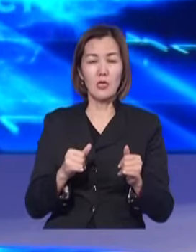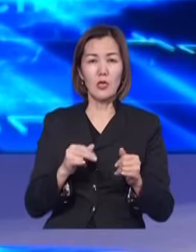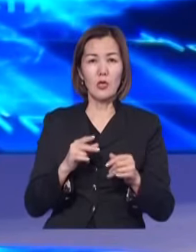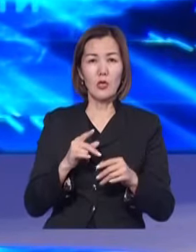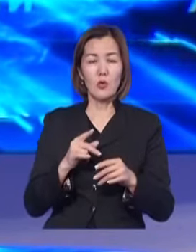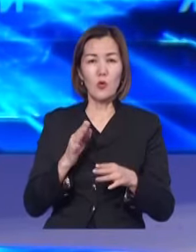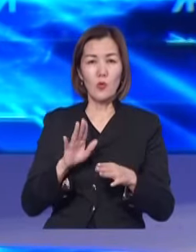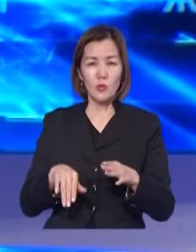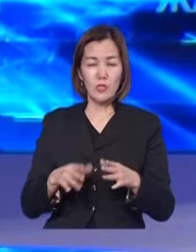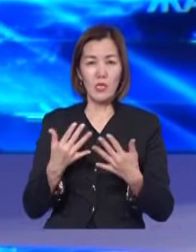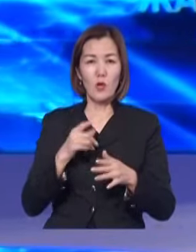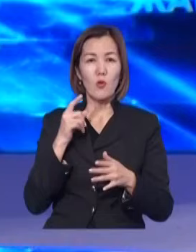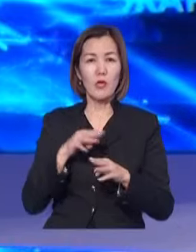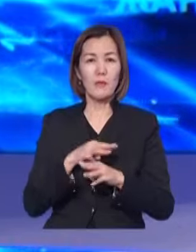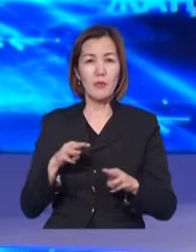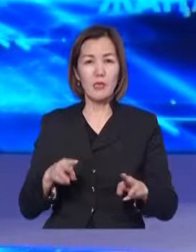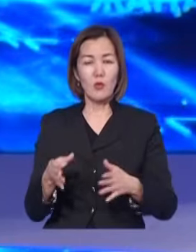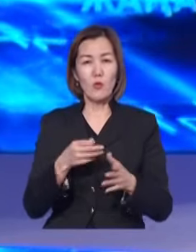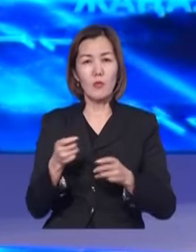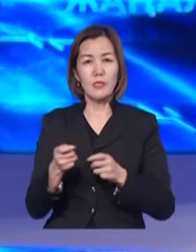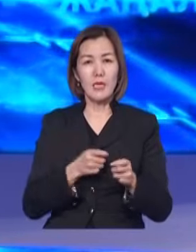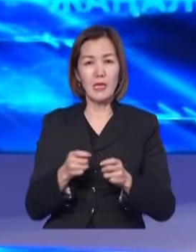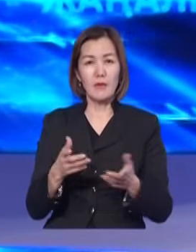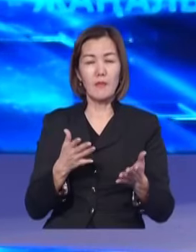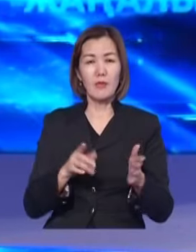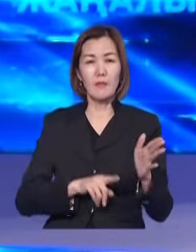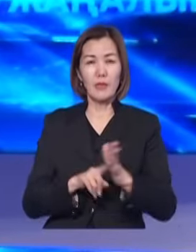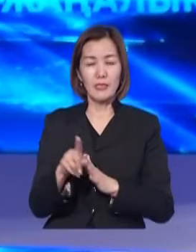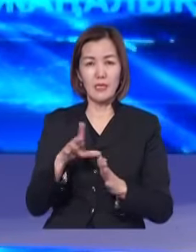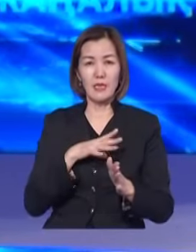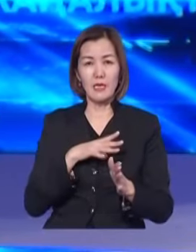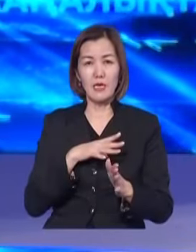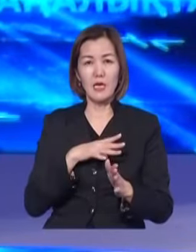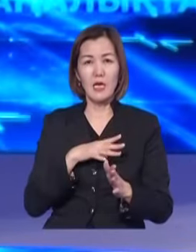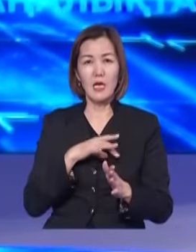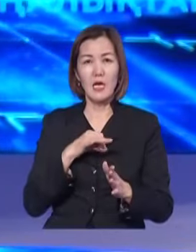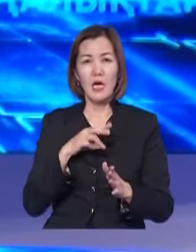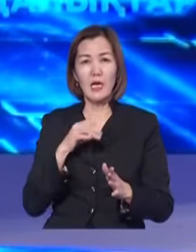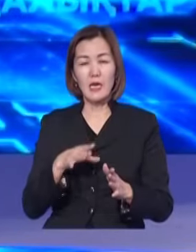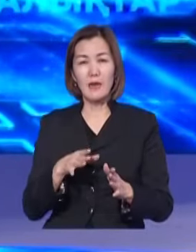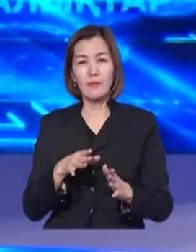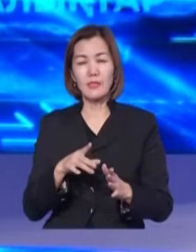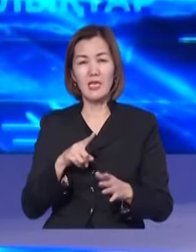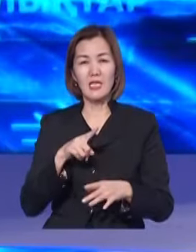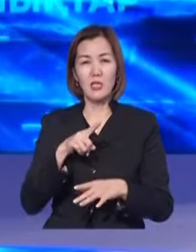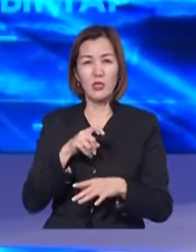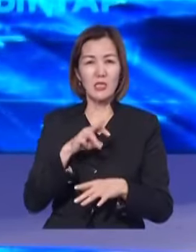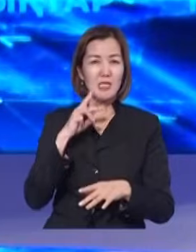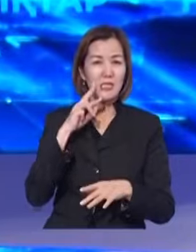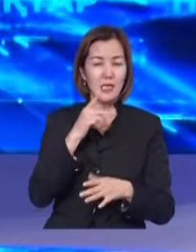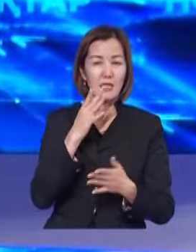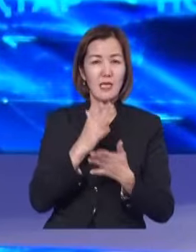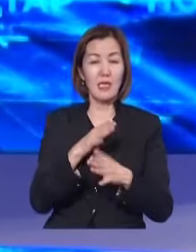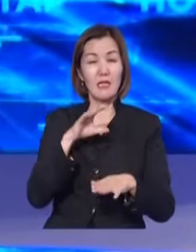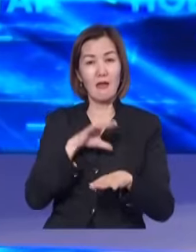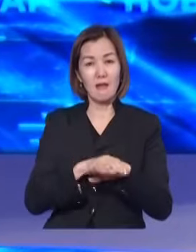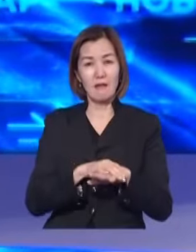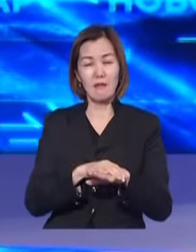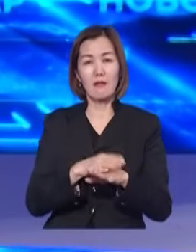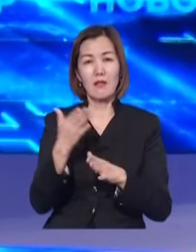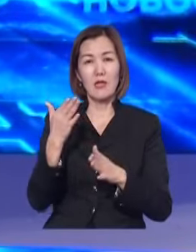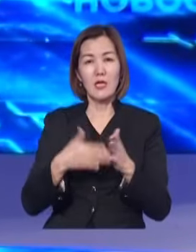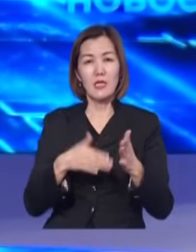кейін ауыл шаруашылығы министрлігі мен облыс әкімдігі білек сыбана кірісті. Рапс жапырақ жемірі екен анықталды. Зиянкесті жоюға